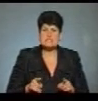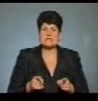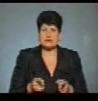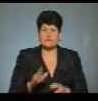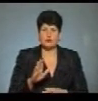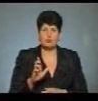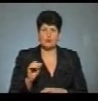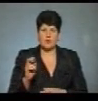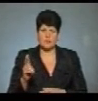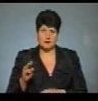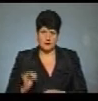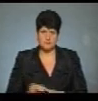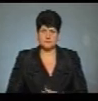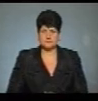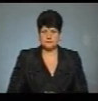Володимира Букатки.